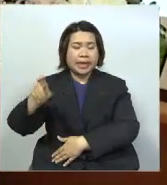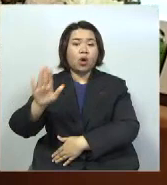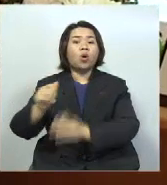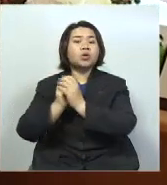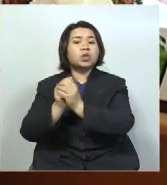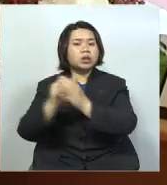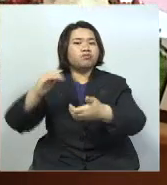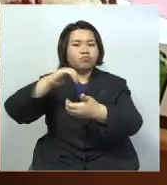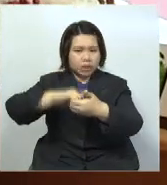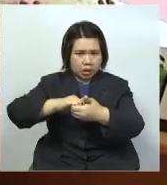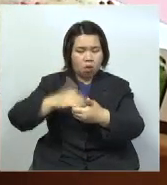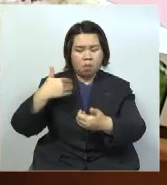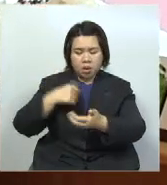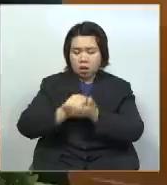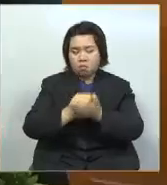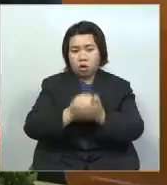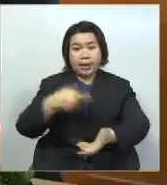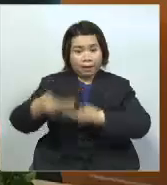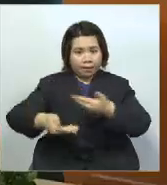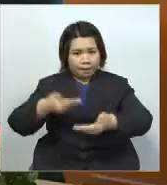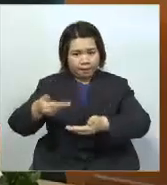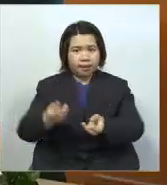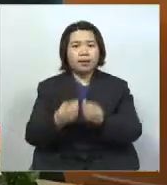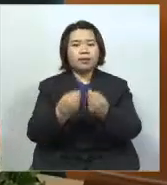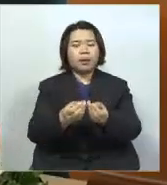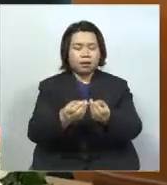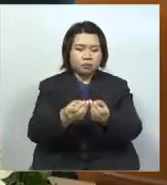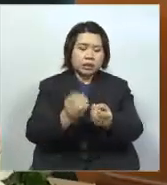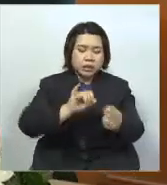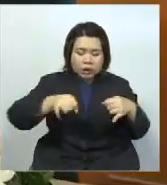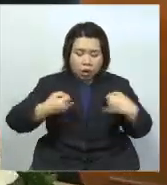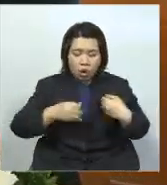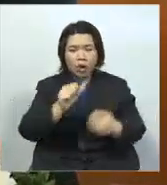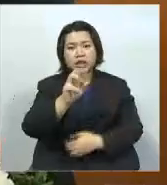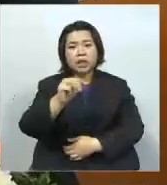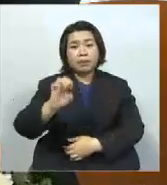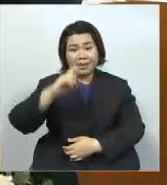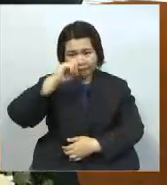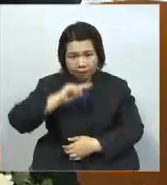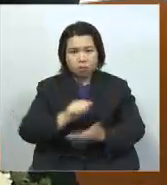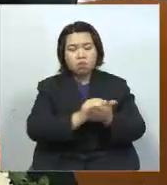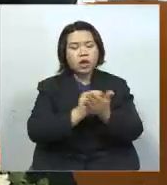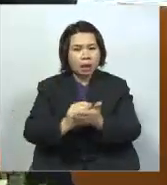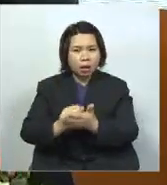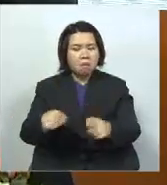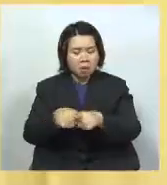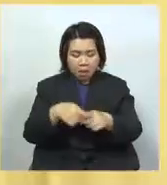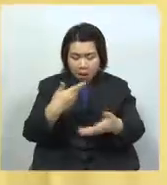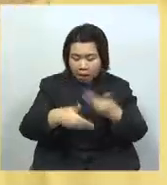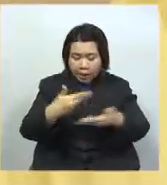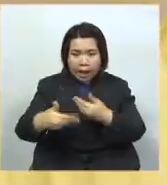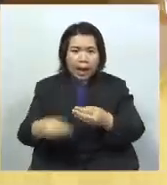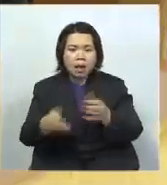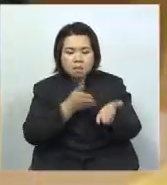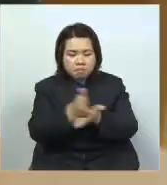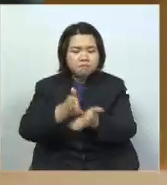ก็จะมาเชื่อมโยงการอำนวยความสะดวกทางการค้าให้กับผู้ประกอบการ SME ของไทยในการเพิ่มยอดขายสู่ช่องท